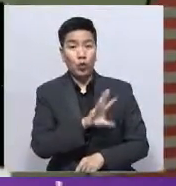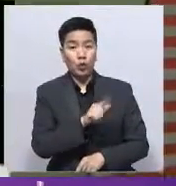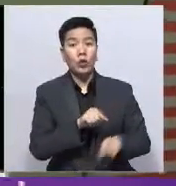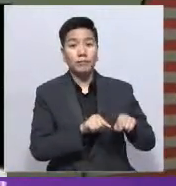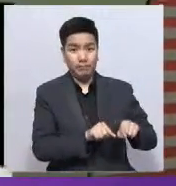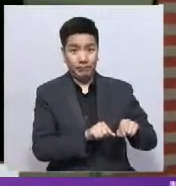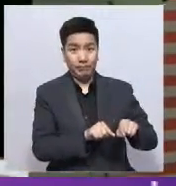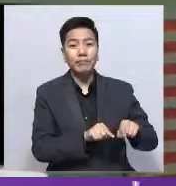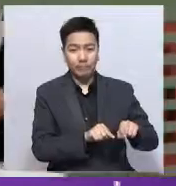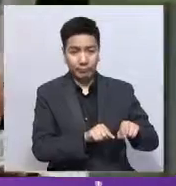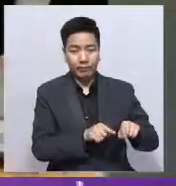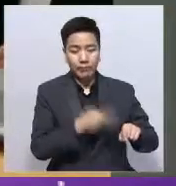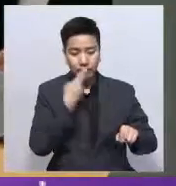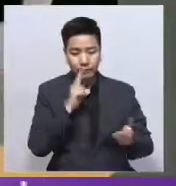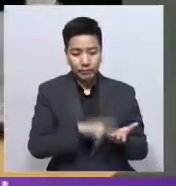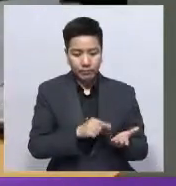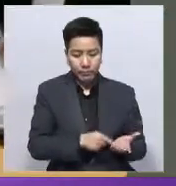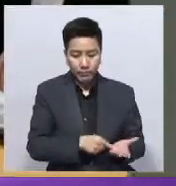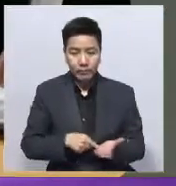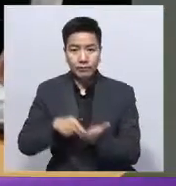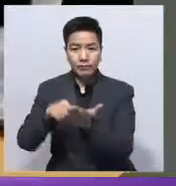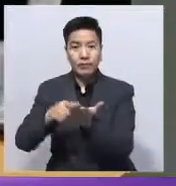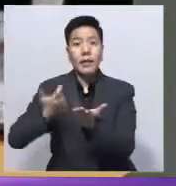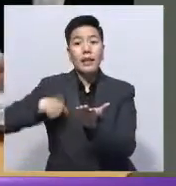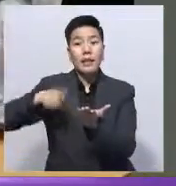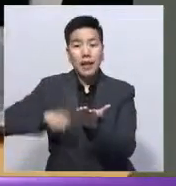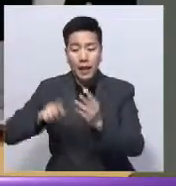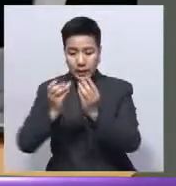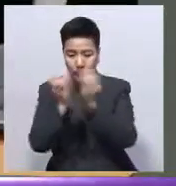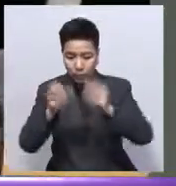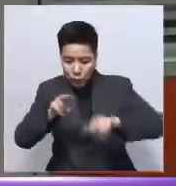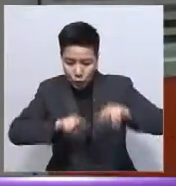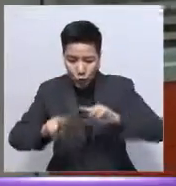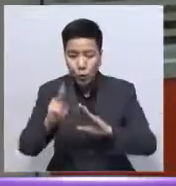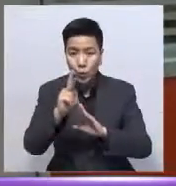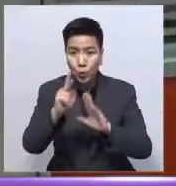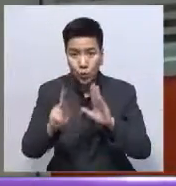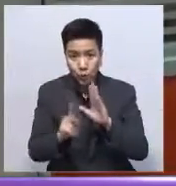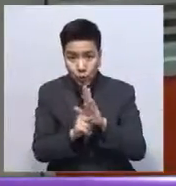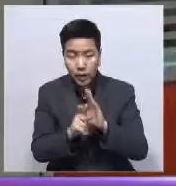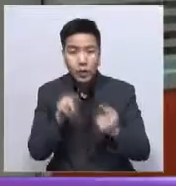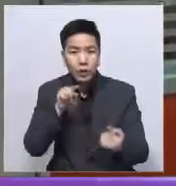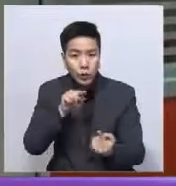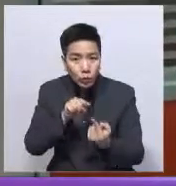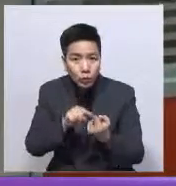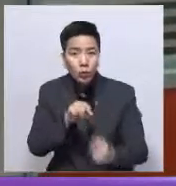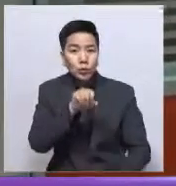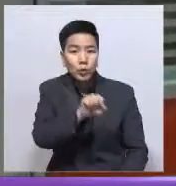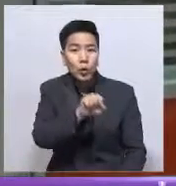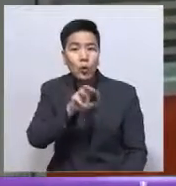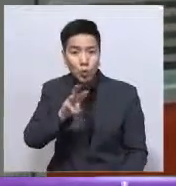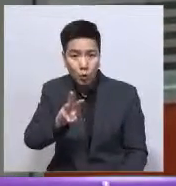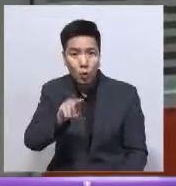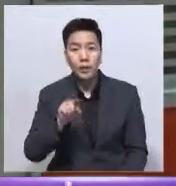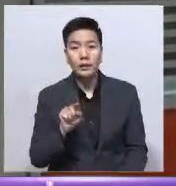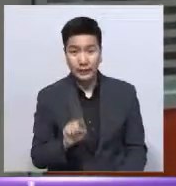ติบัญญัติแห่งชาติหรือสนช.กรณีส่งต่อให้สารรัฐธรรมนูญตีความร่างกฎหมายว่าด้วยการได้มาซึ่งสมาชิก